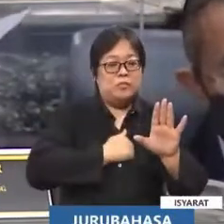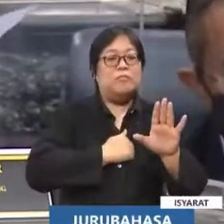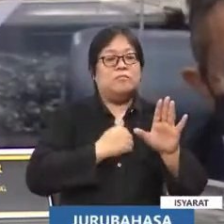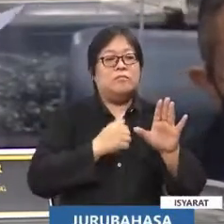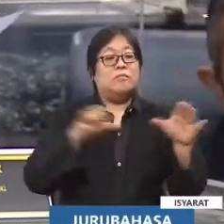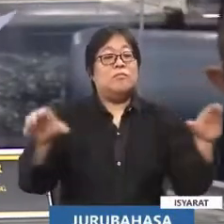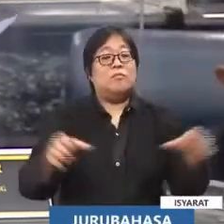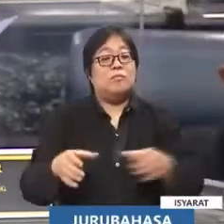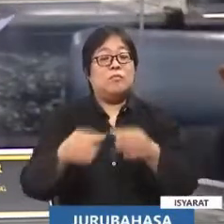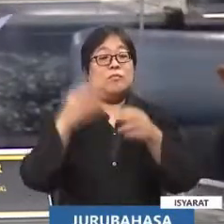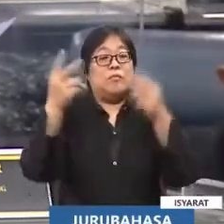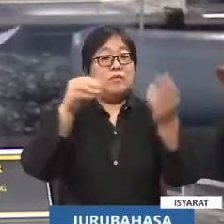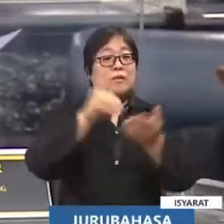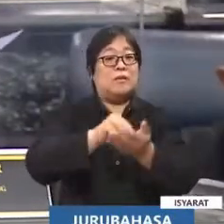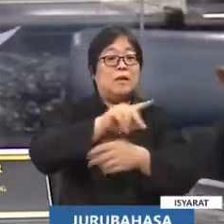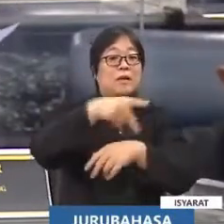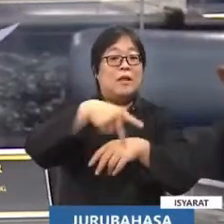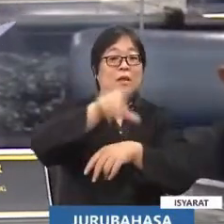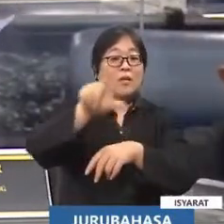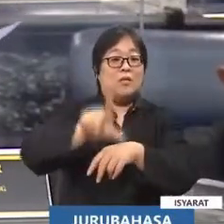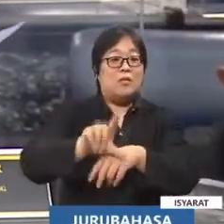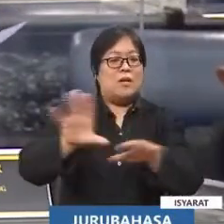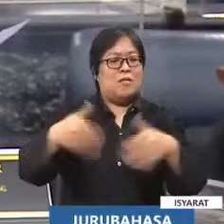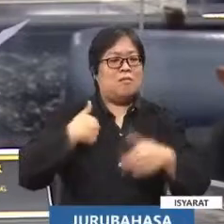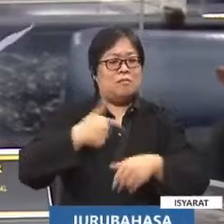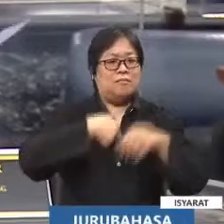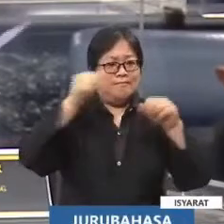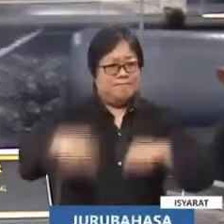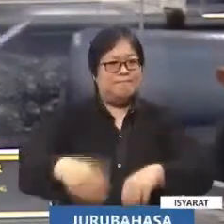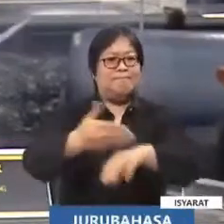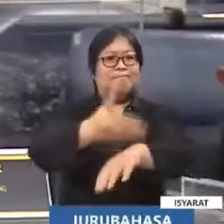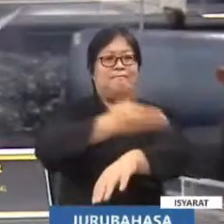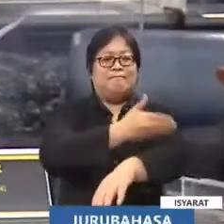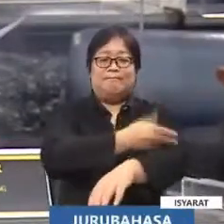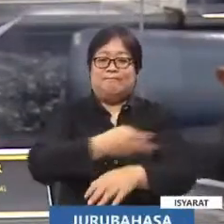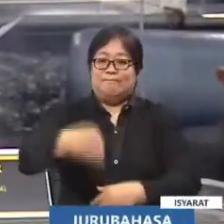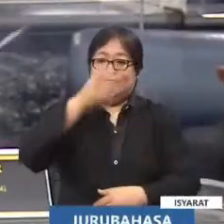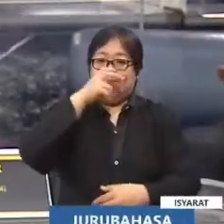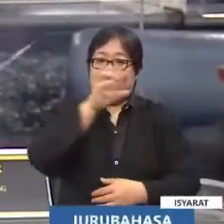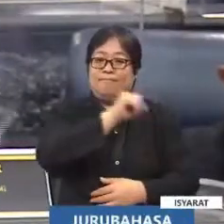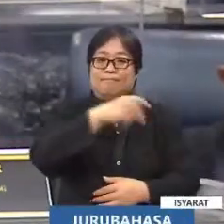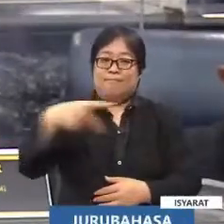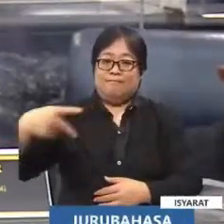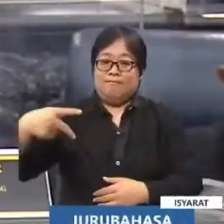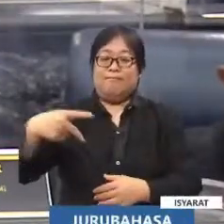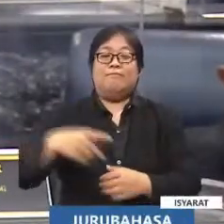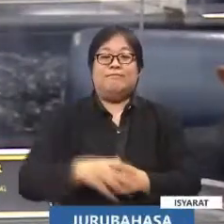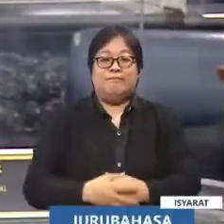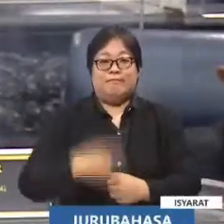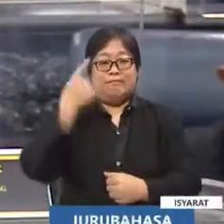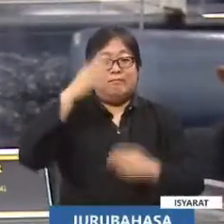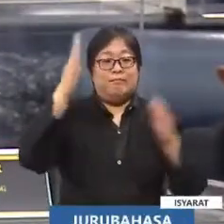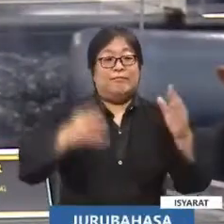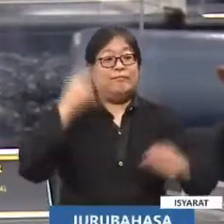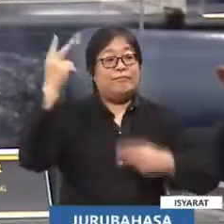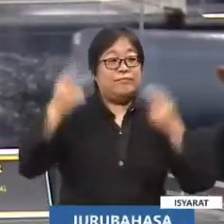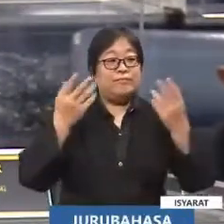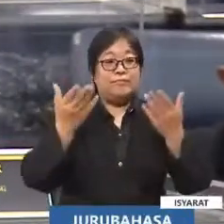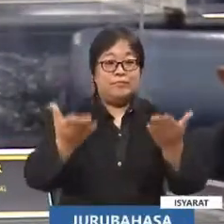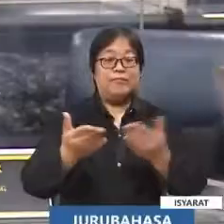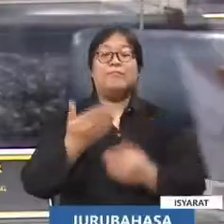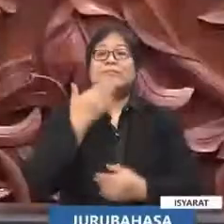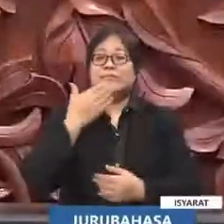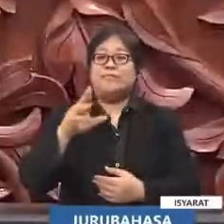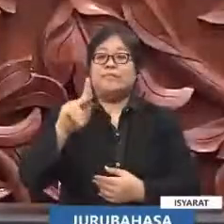yang telah dilaksanakan di Langkawi, bagaimana kita dapat memperbaiki dan atau memperketatkan SOP-SOP yang dikenakan untuk pengunjung-pengunjung ini? Terima